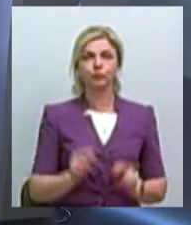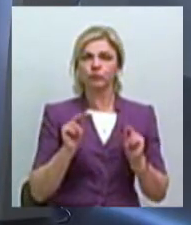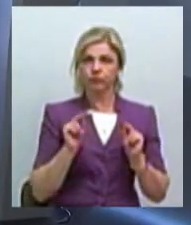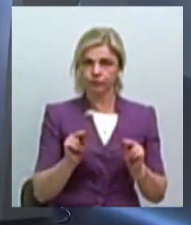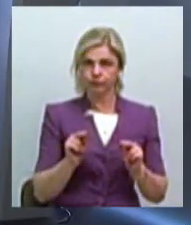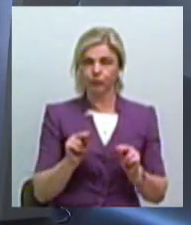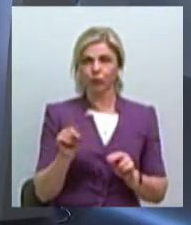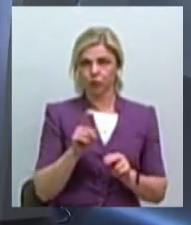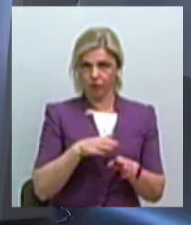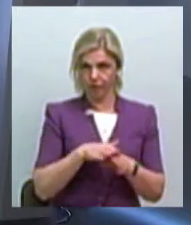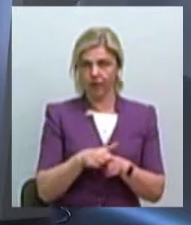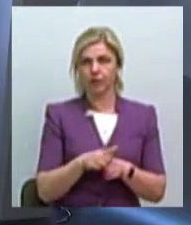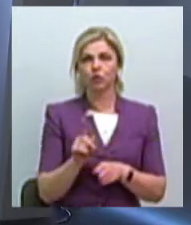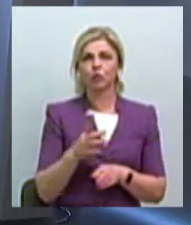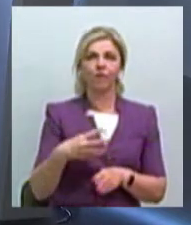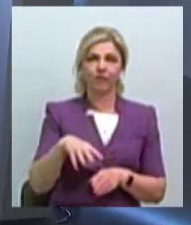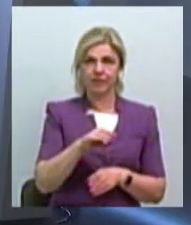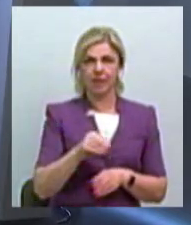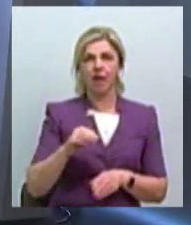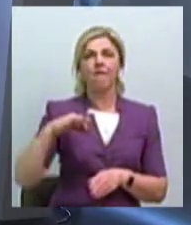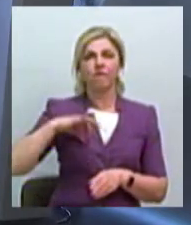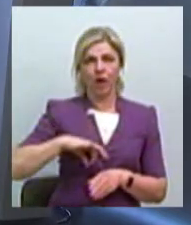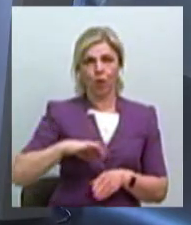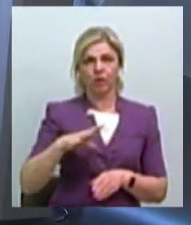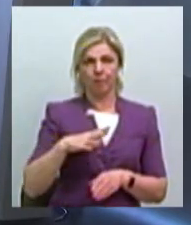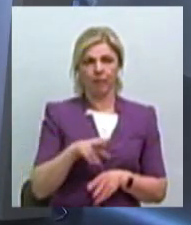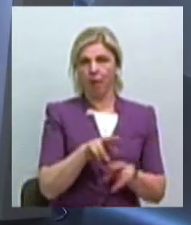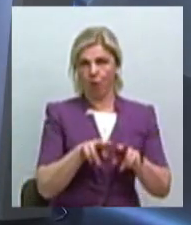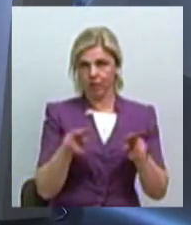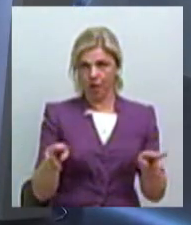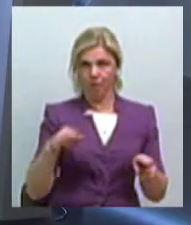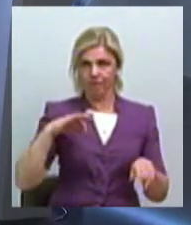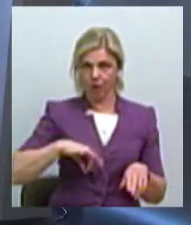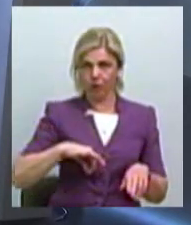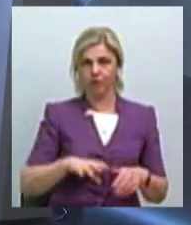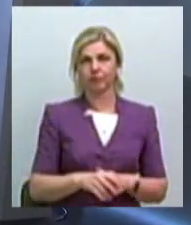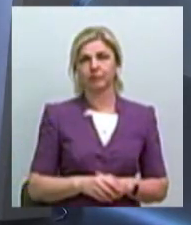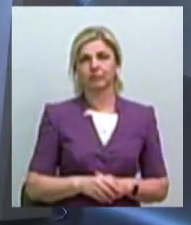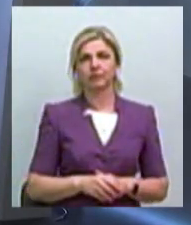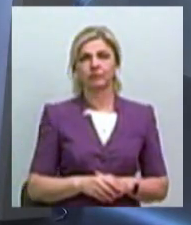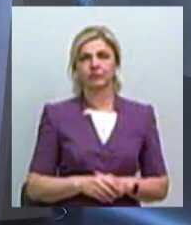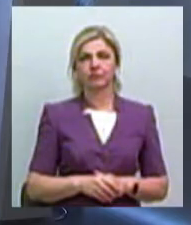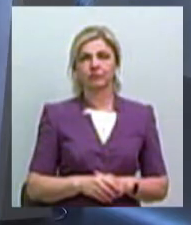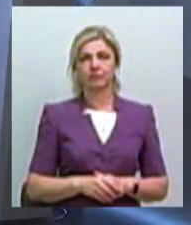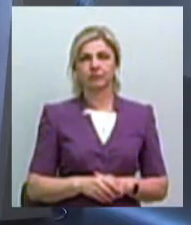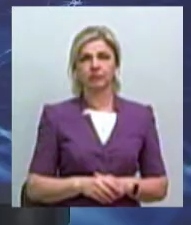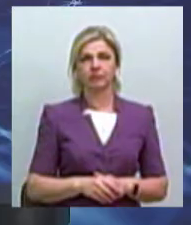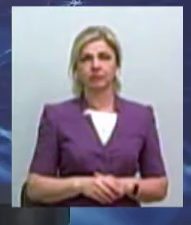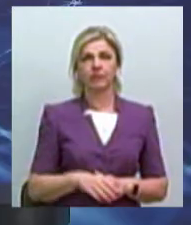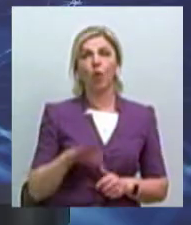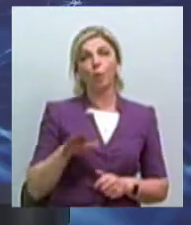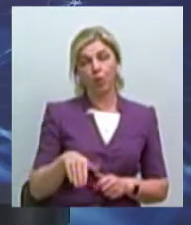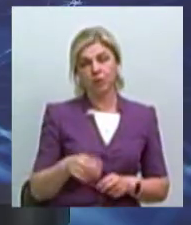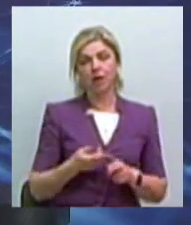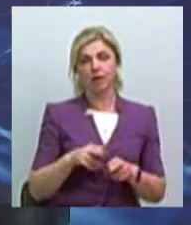чесність, щоб всіх були свої, ну, вигода, взаємовигода однакова. От, ну, і після цього вже